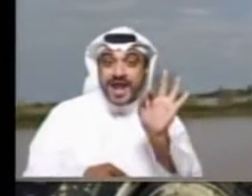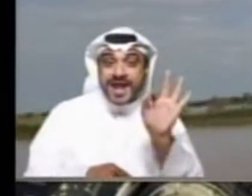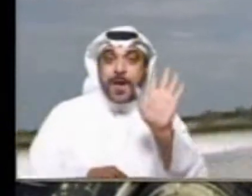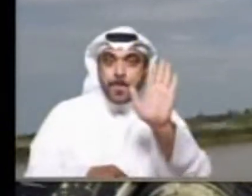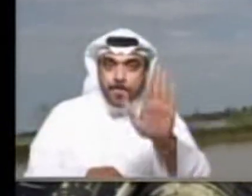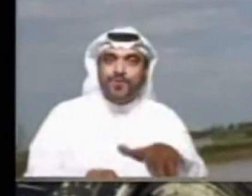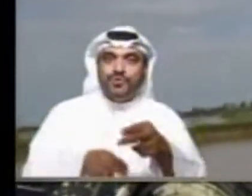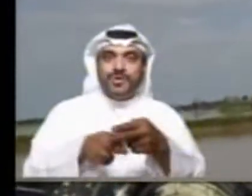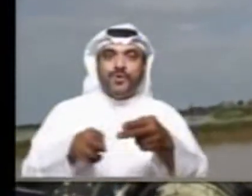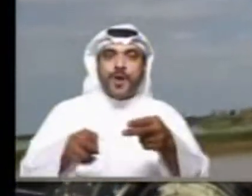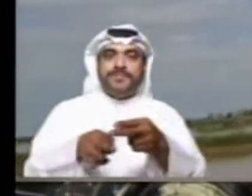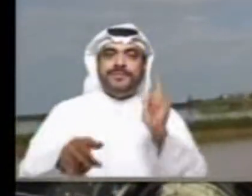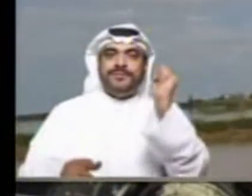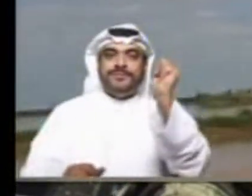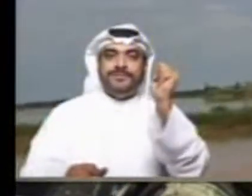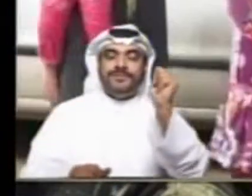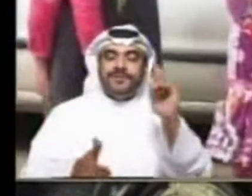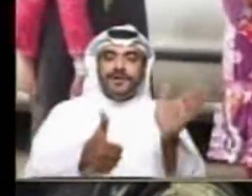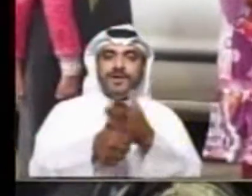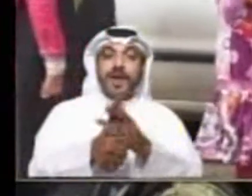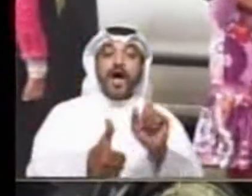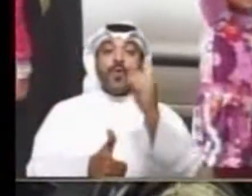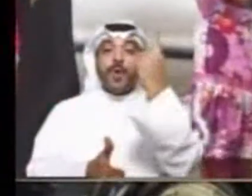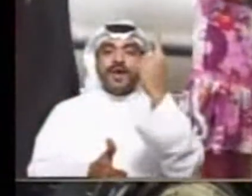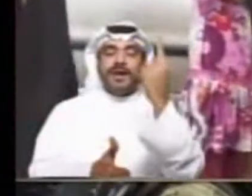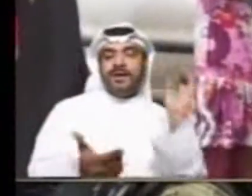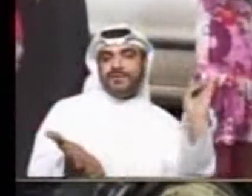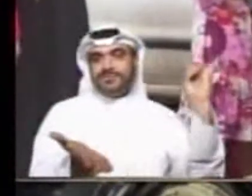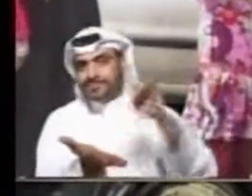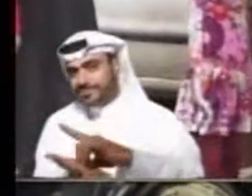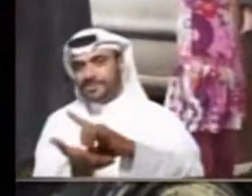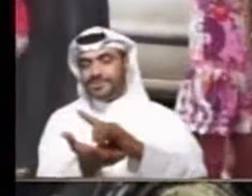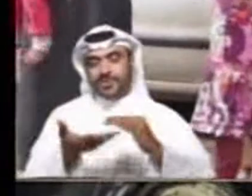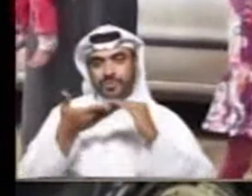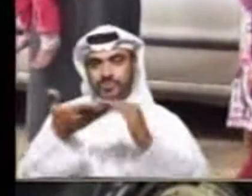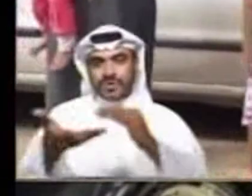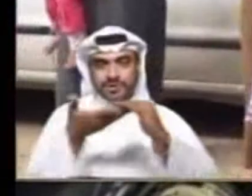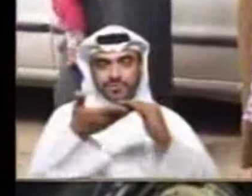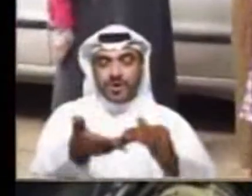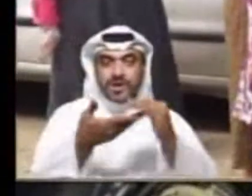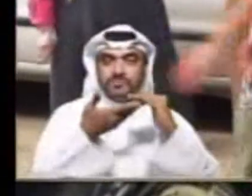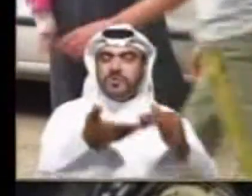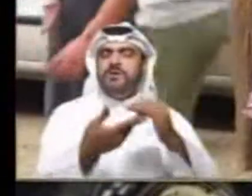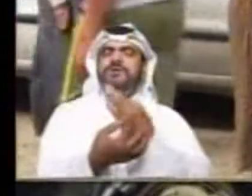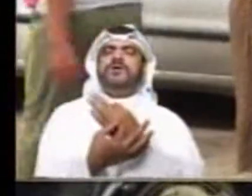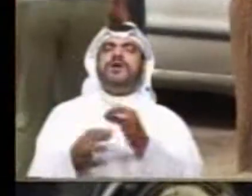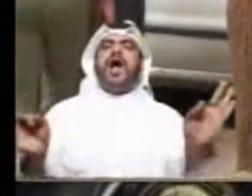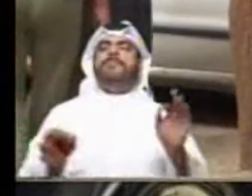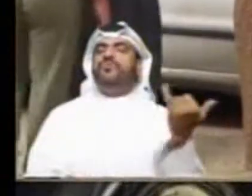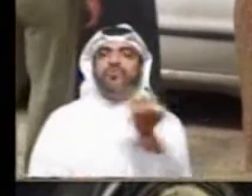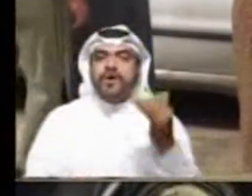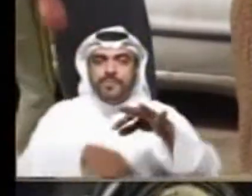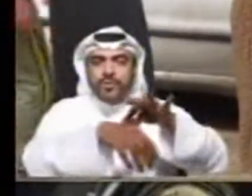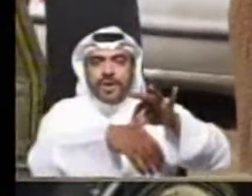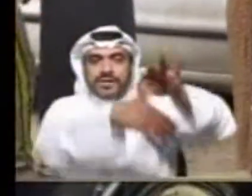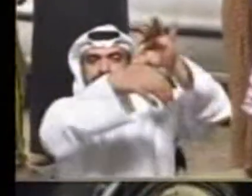مثالا بالإنسانية والفعل، مطبقين شعارهم الذي لطالما ميز جمعية الهلال الأحمر